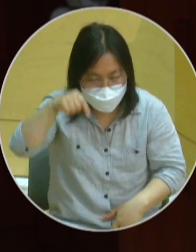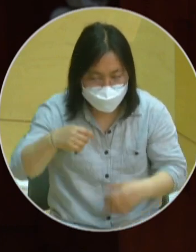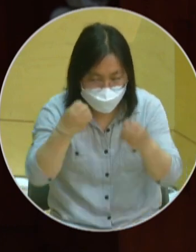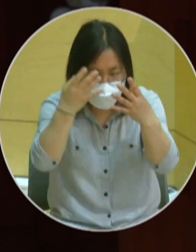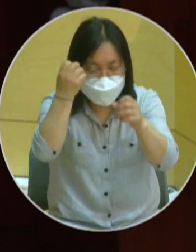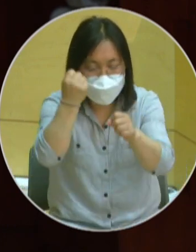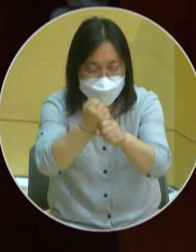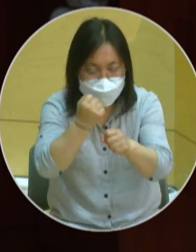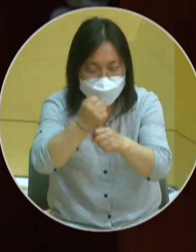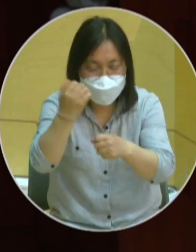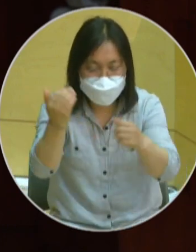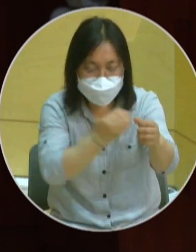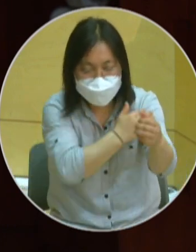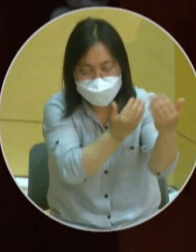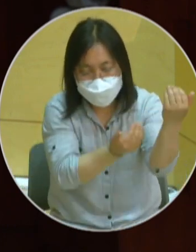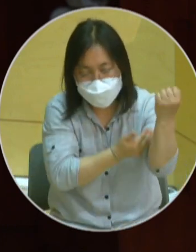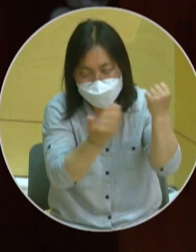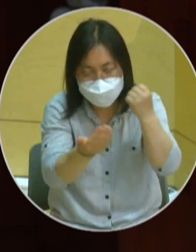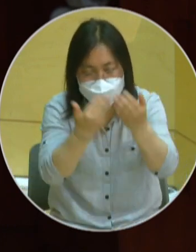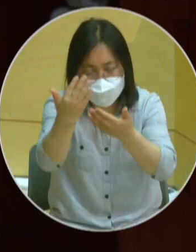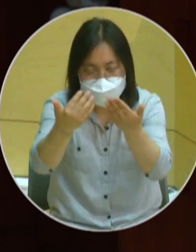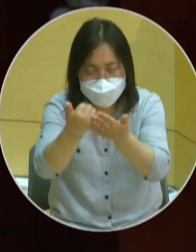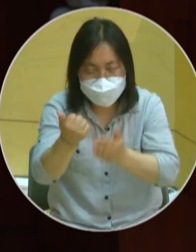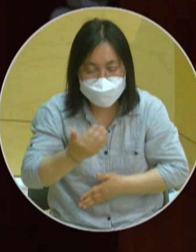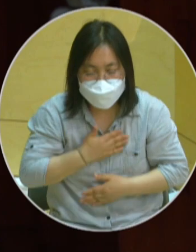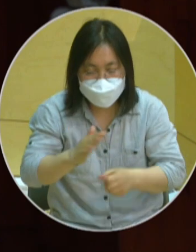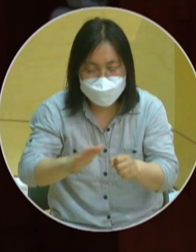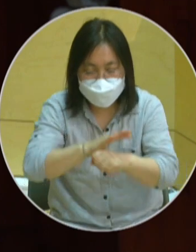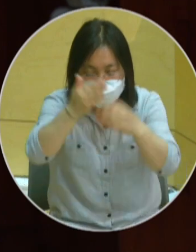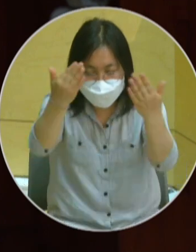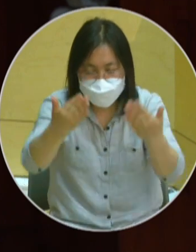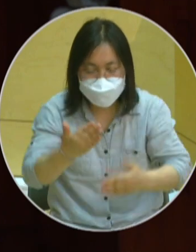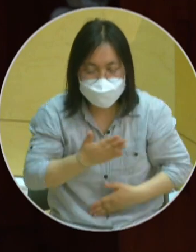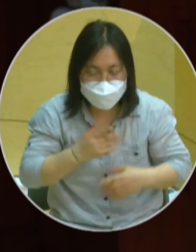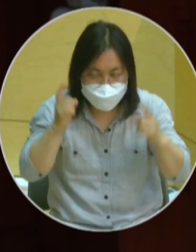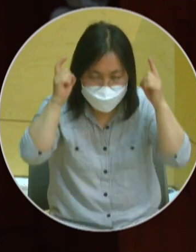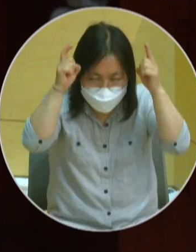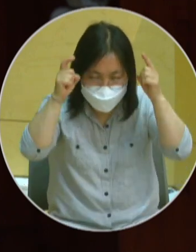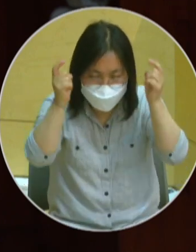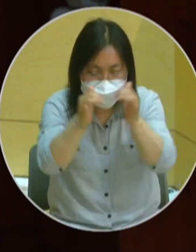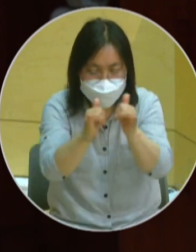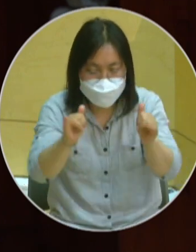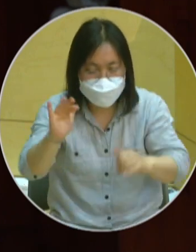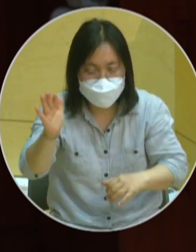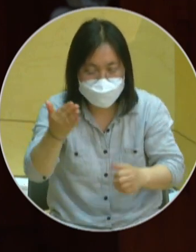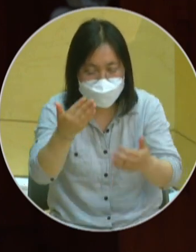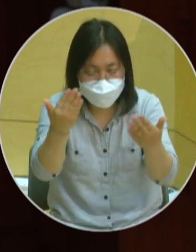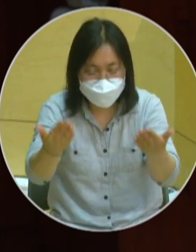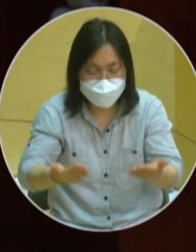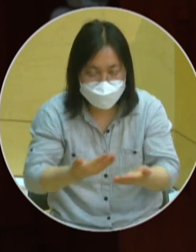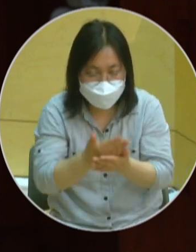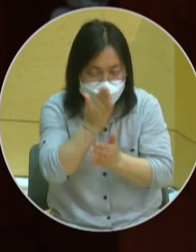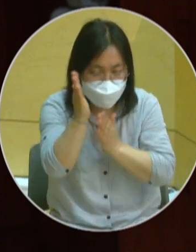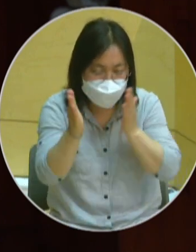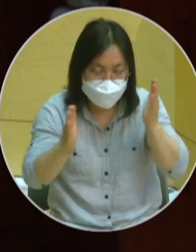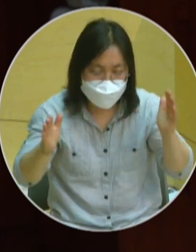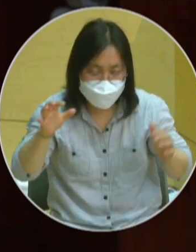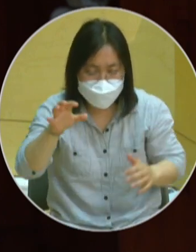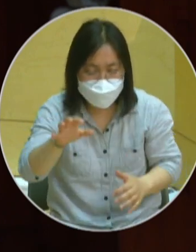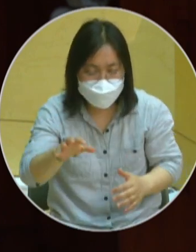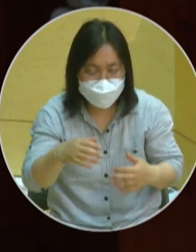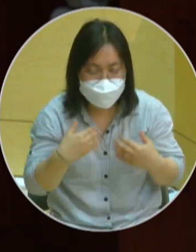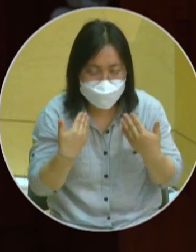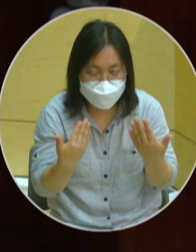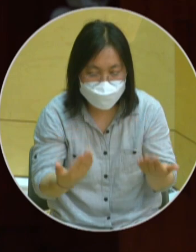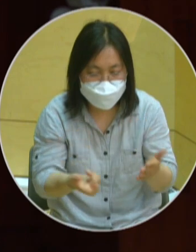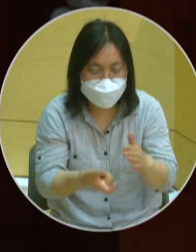창조하신 전능하신 하나님이 나를 사랑하시고 나의 목자 되어주셔서 늘 푸른 풀밭 쉴만한 물가로